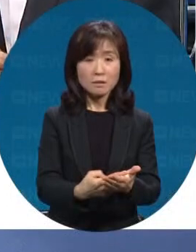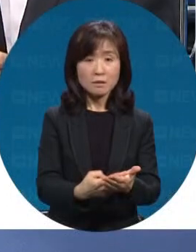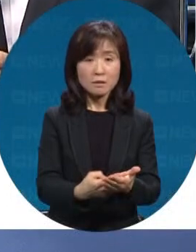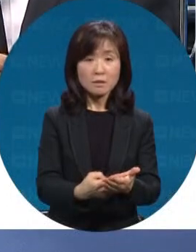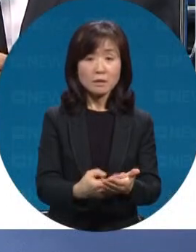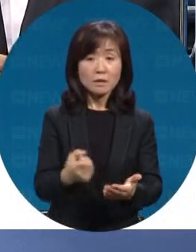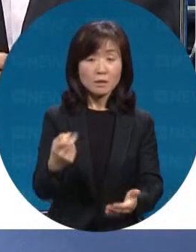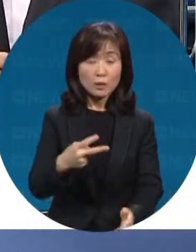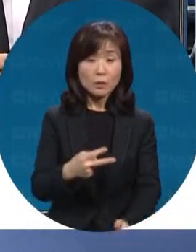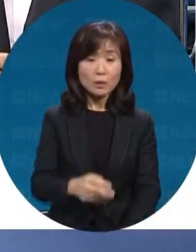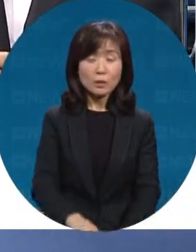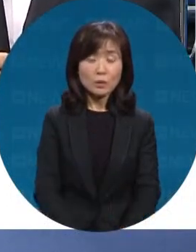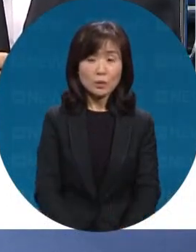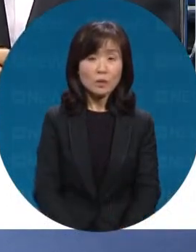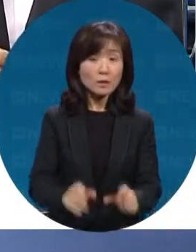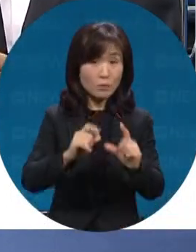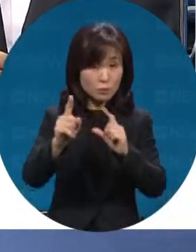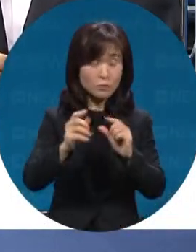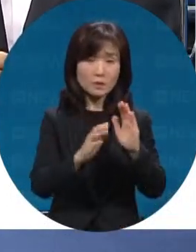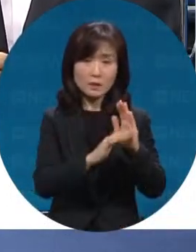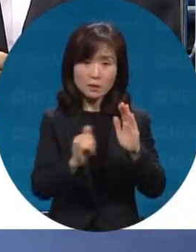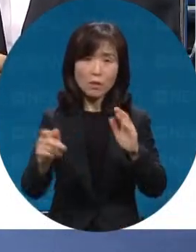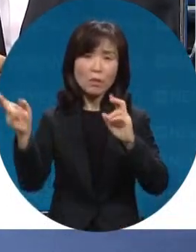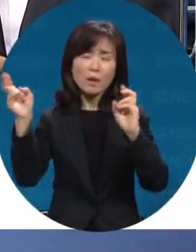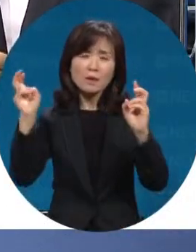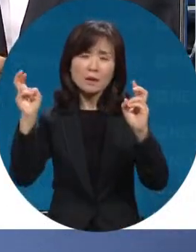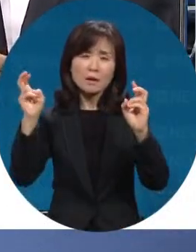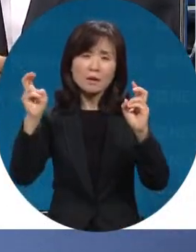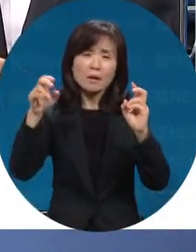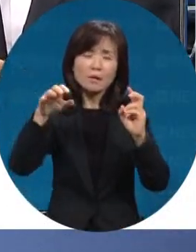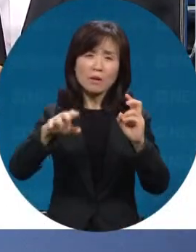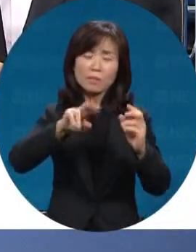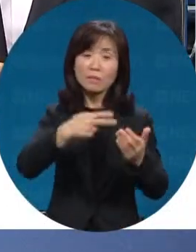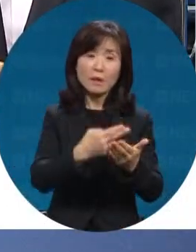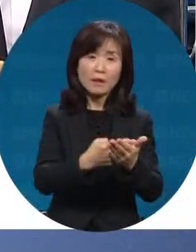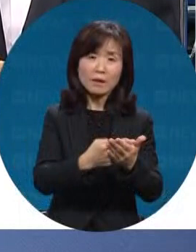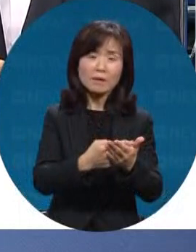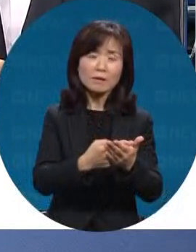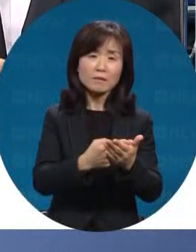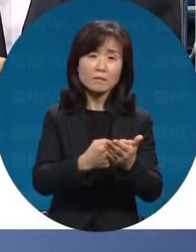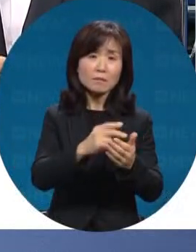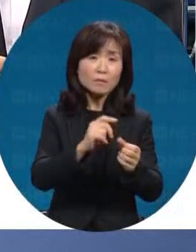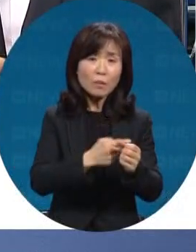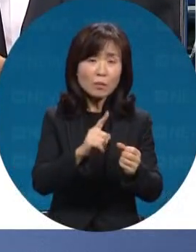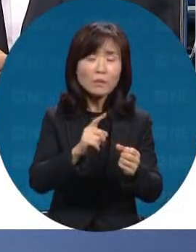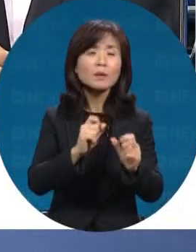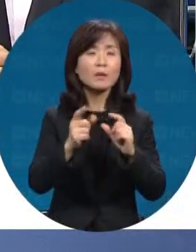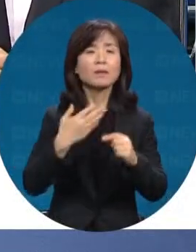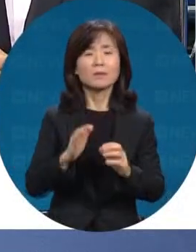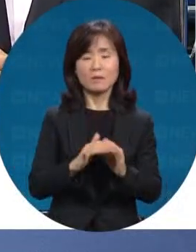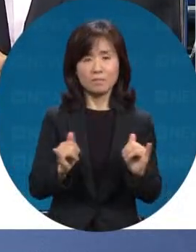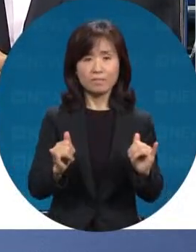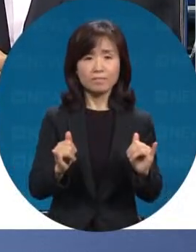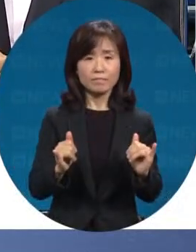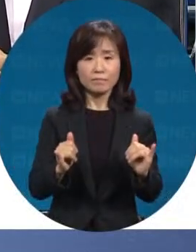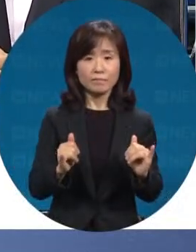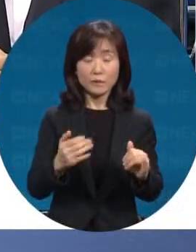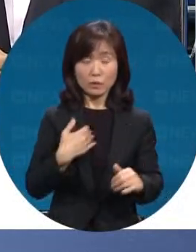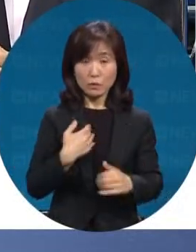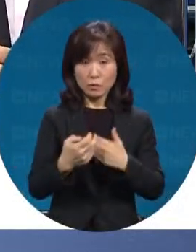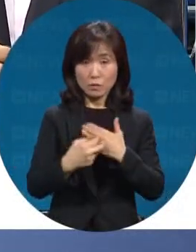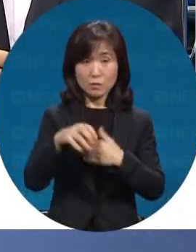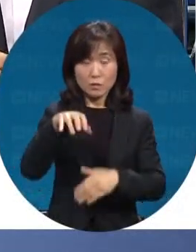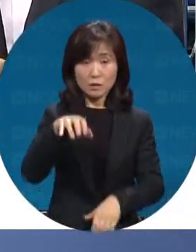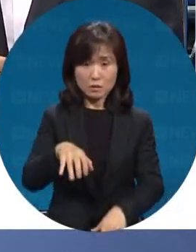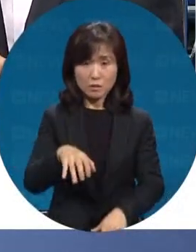그리고 많은 수는 가정이나 직장에서 쓰러지기 때문에 대부분 지인들이 쓰러집니다. 그래서 저도